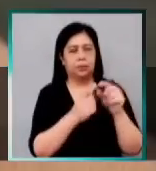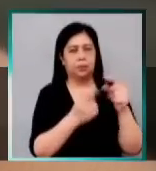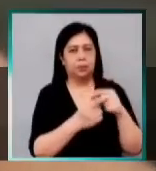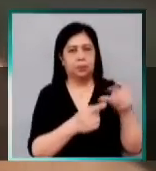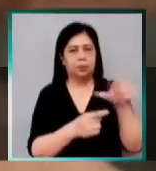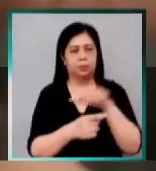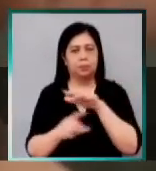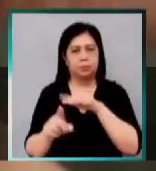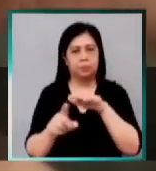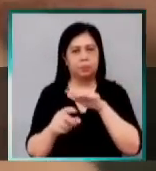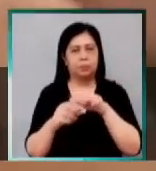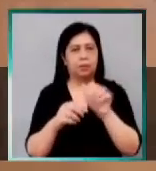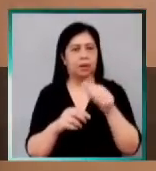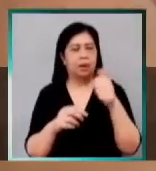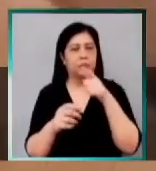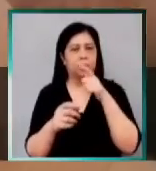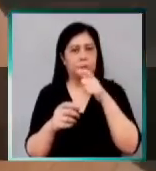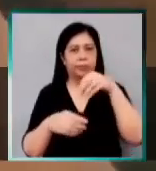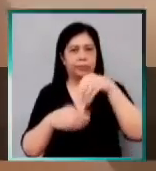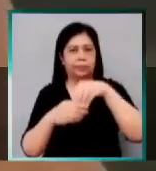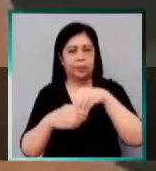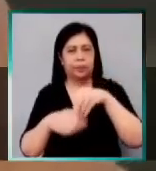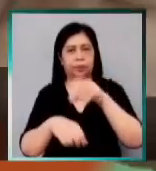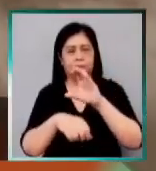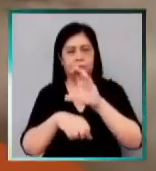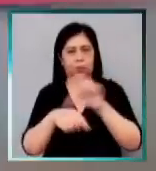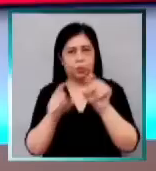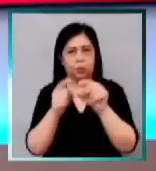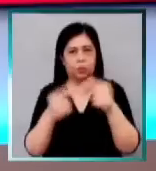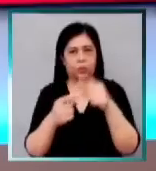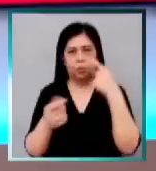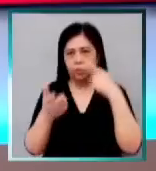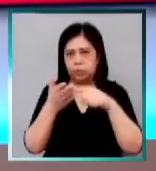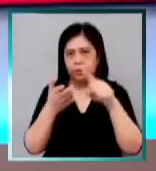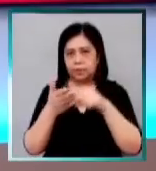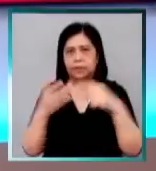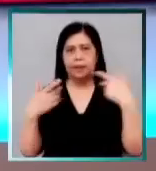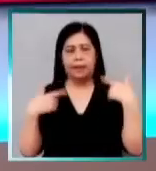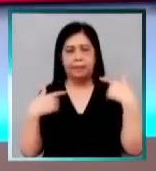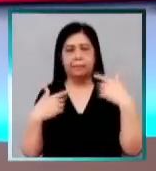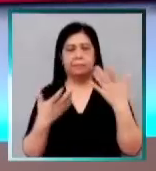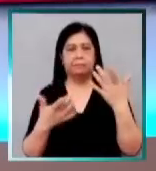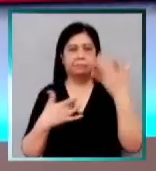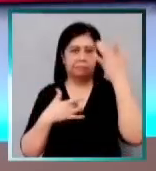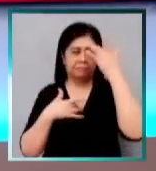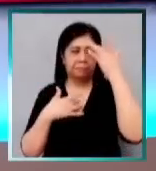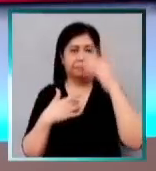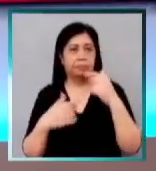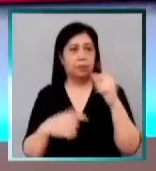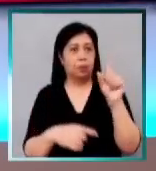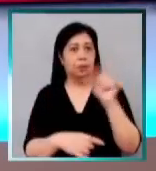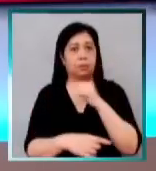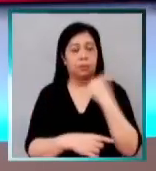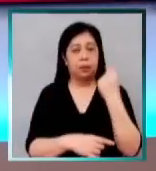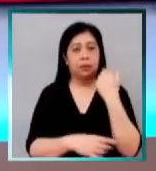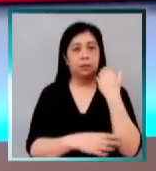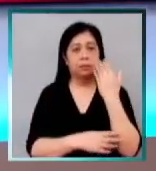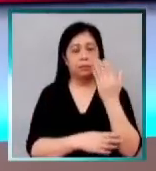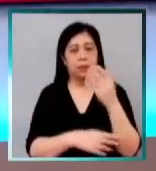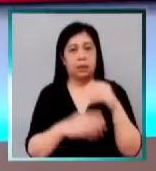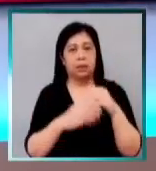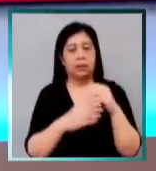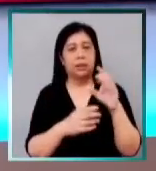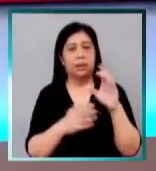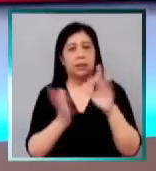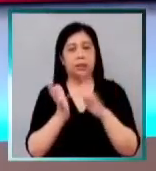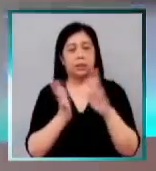sa iba pang nasa compound na nakitaan ng sintomas. Isang pari naman ang namatay dahil sa COVID sa Christ the King Mission